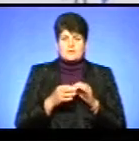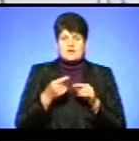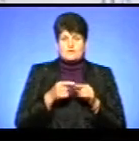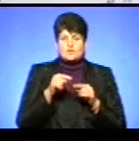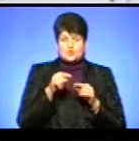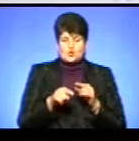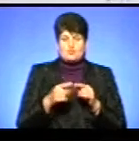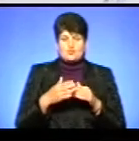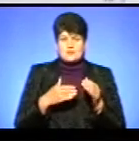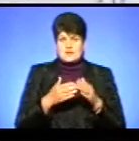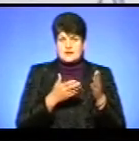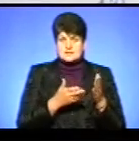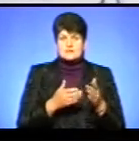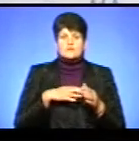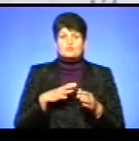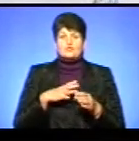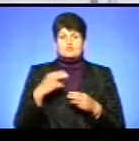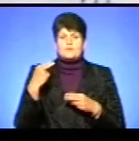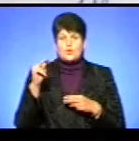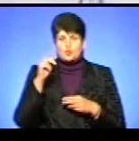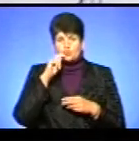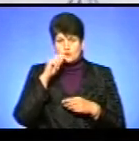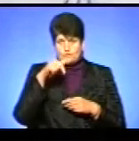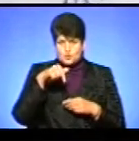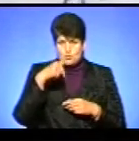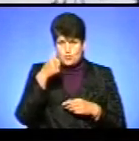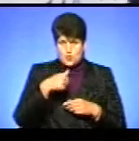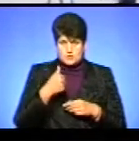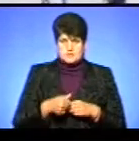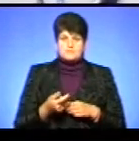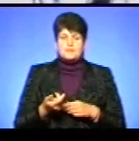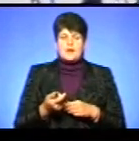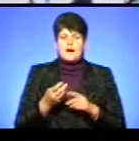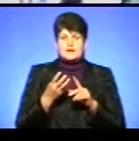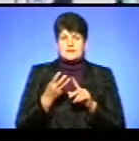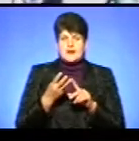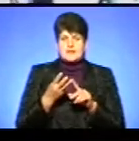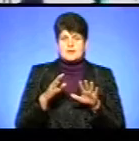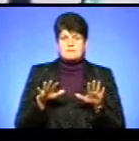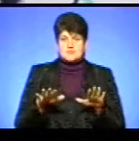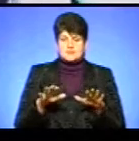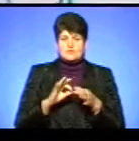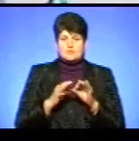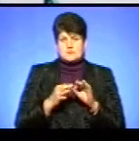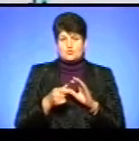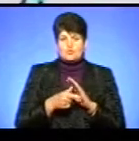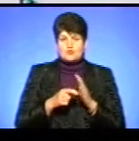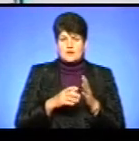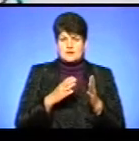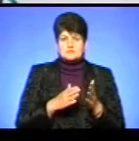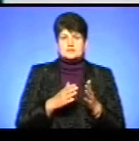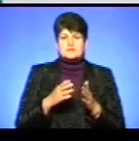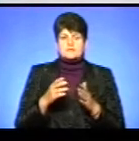класі. Він, до речі, і став чемпіоном України цього року, а третє місце в олімпійському класі посів